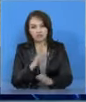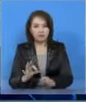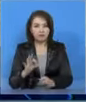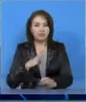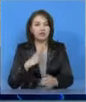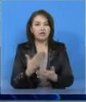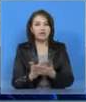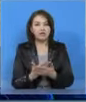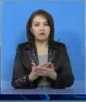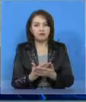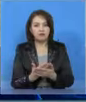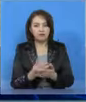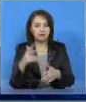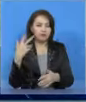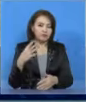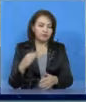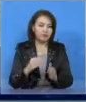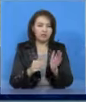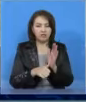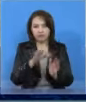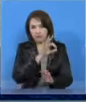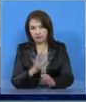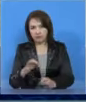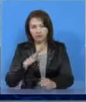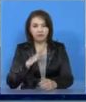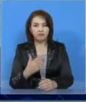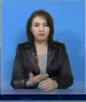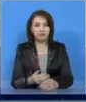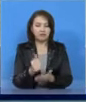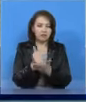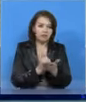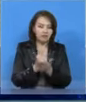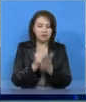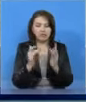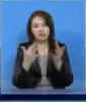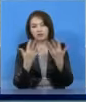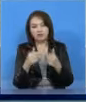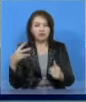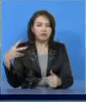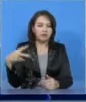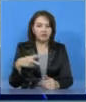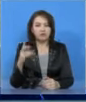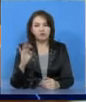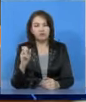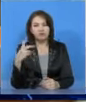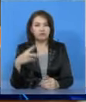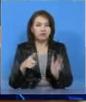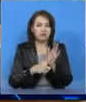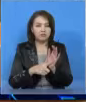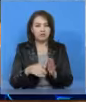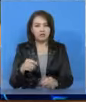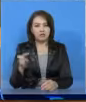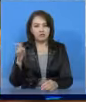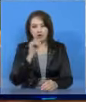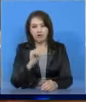реанимациялық кереуеттердің жүктемесі 34.6% құрап отыр. Резервті кереуеттер саны 2427. Ақпан